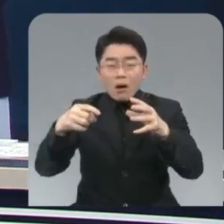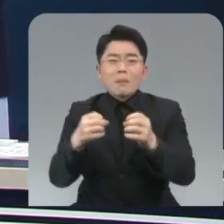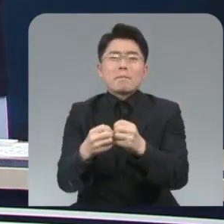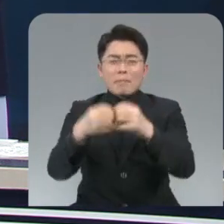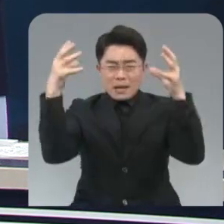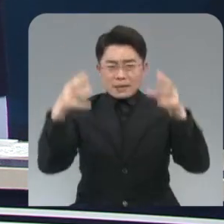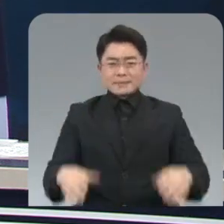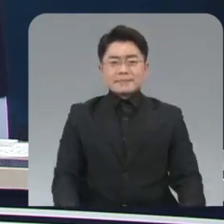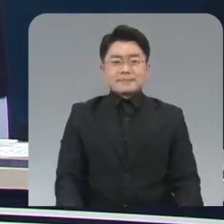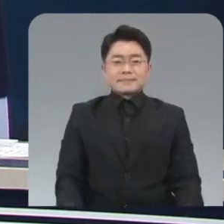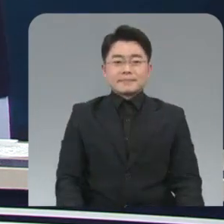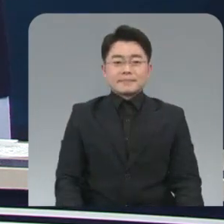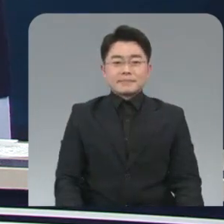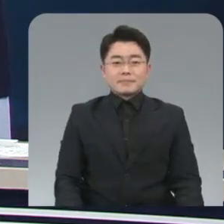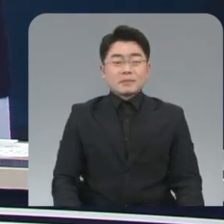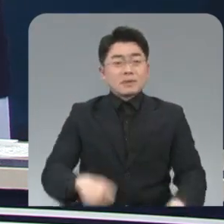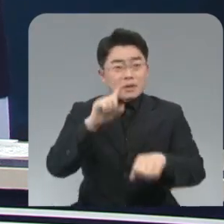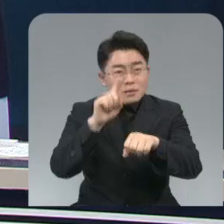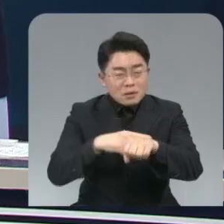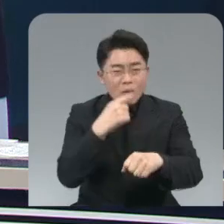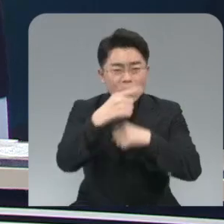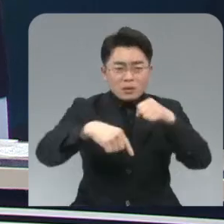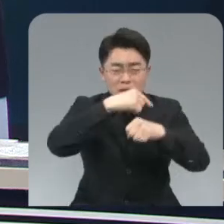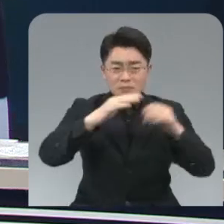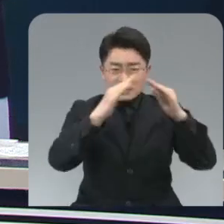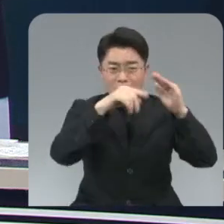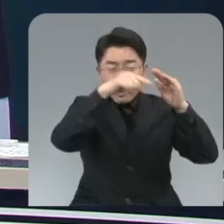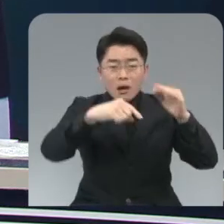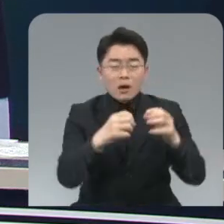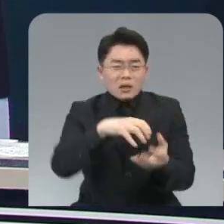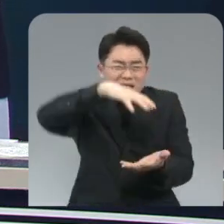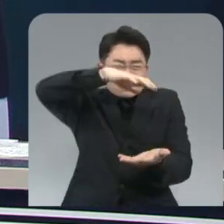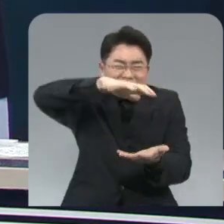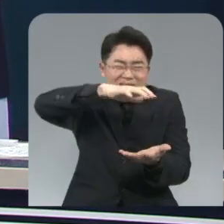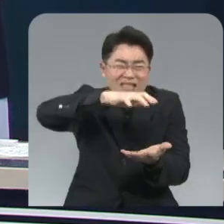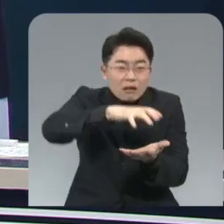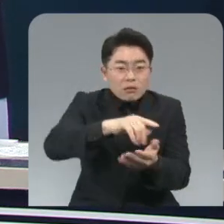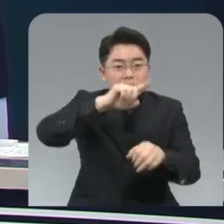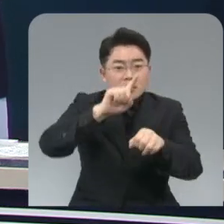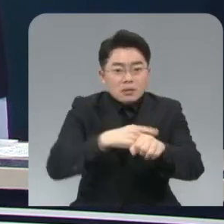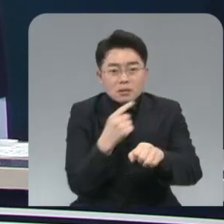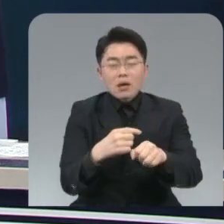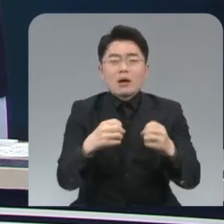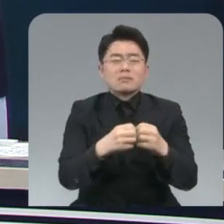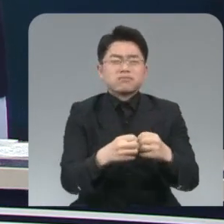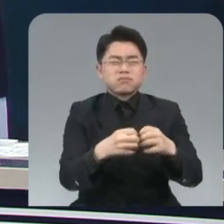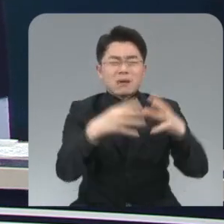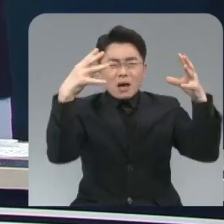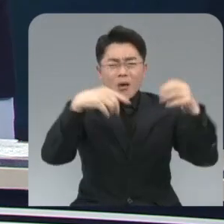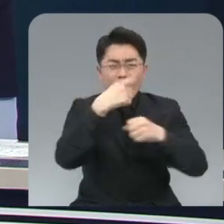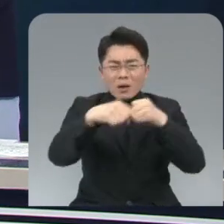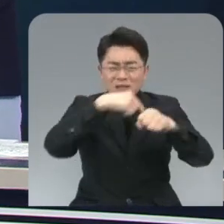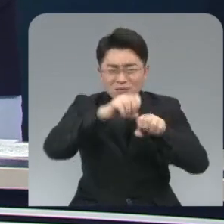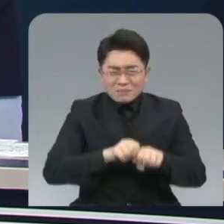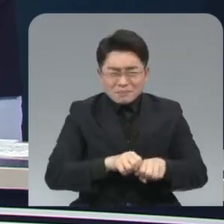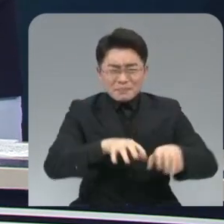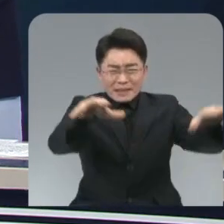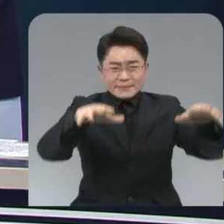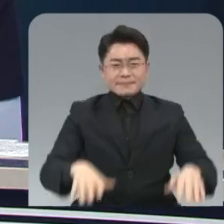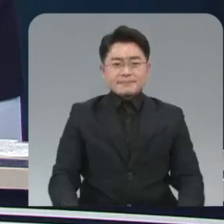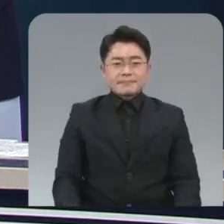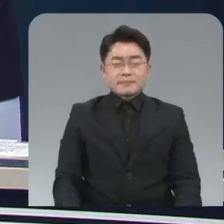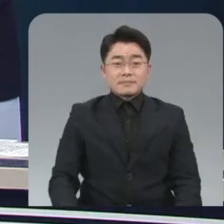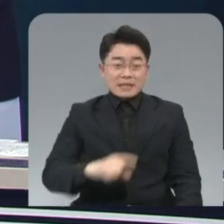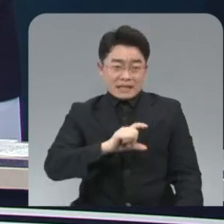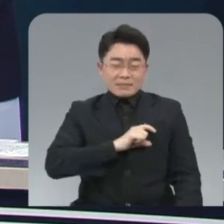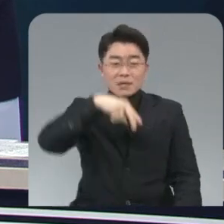겁니다. 결국 원자로 안에 압력이 높아지면서 원전 폭발이라는 대참사가 빚어졌습니다. 이 수소